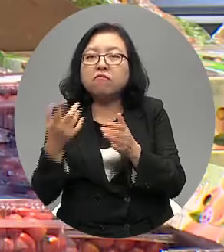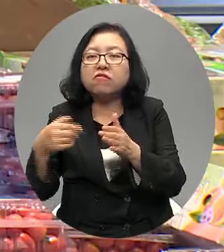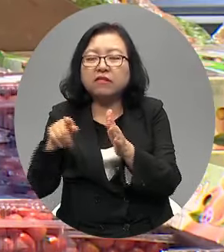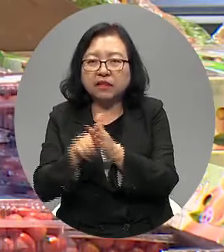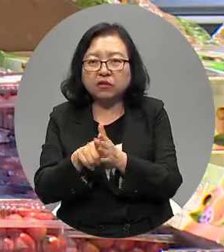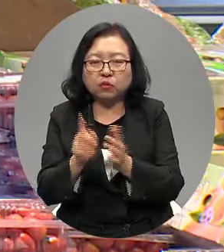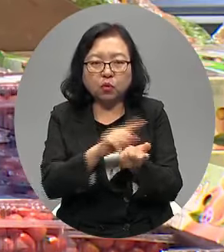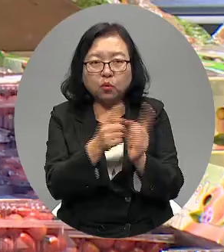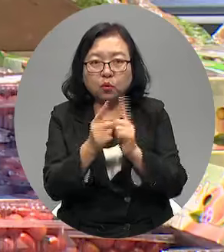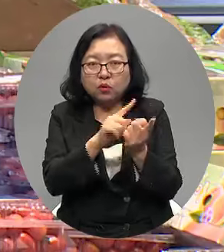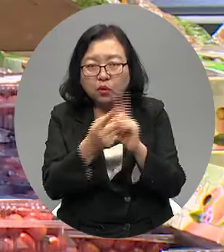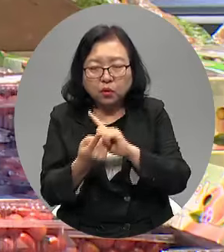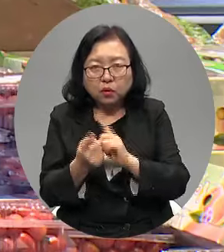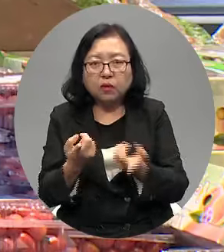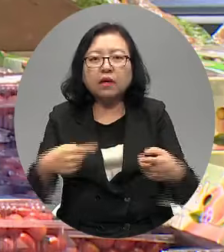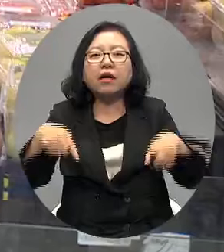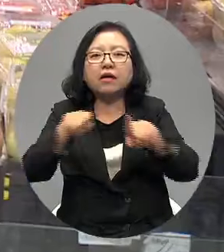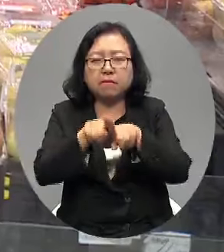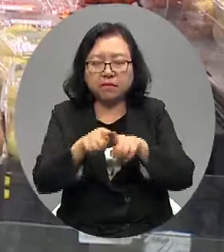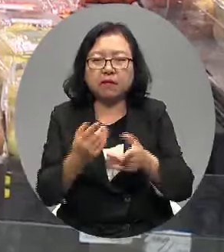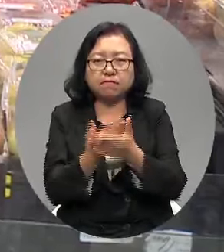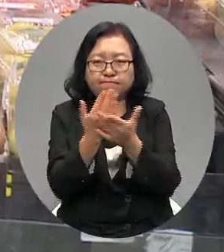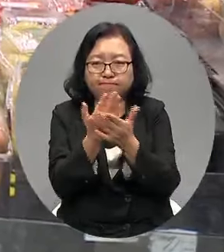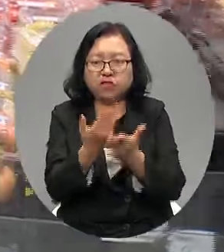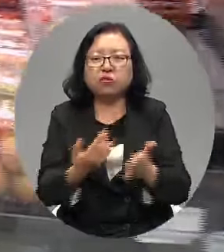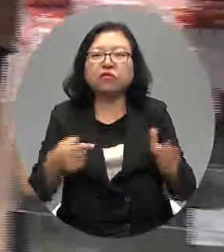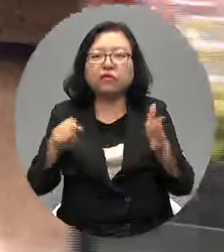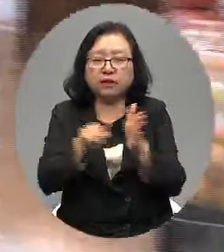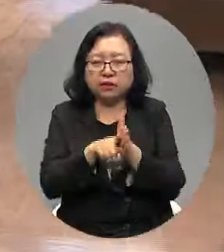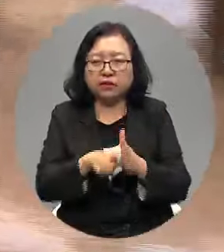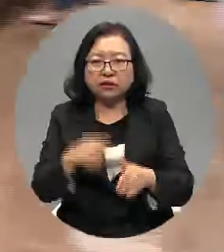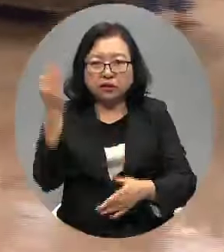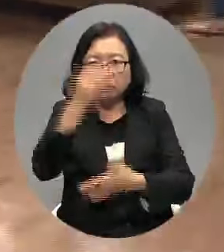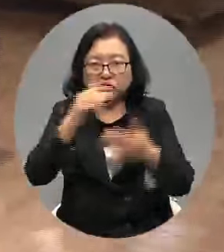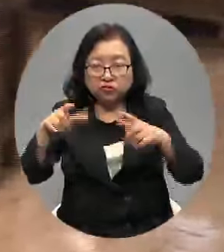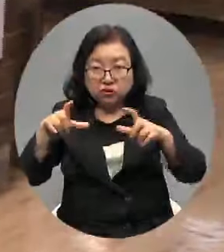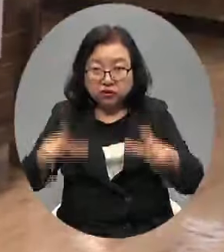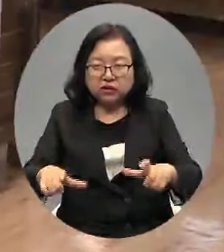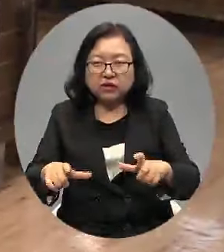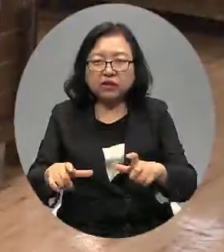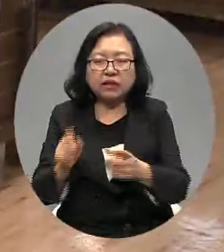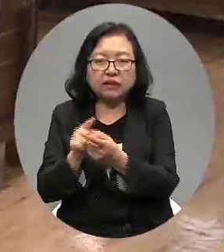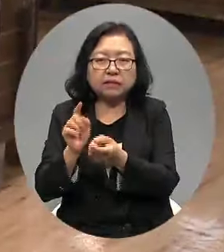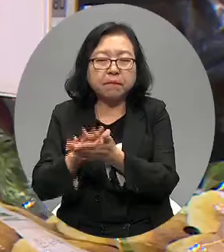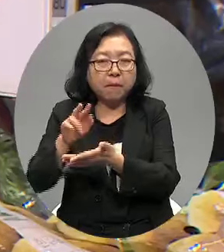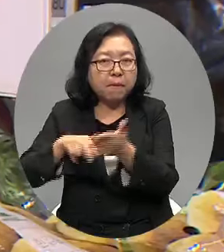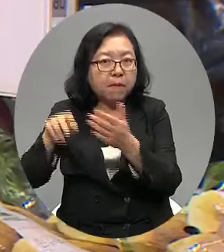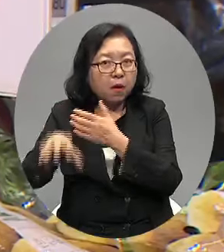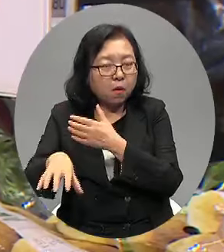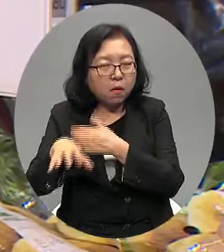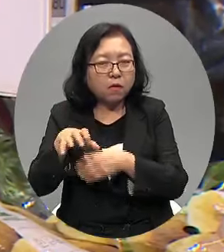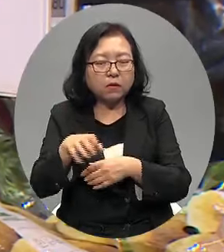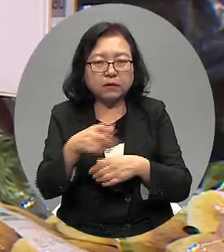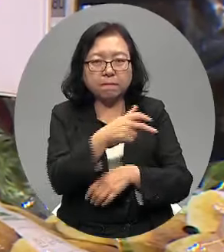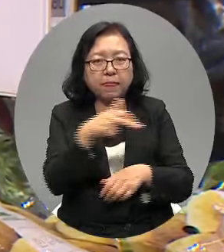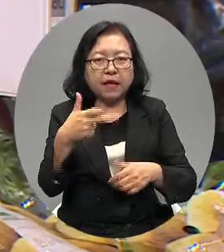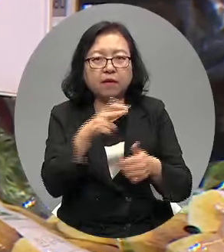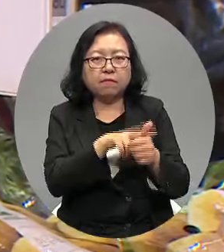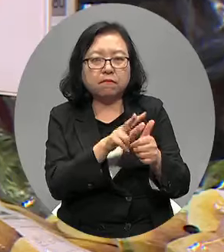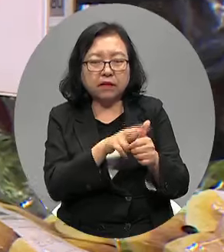차원에서 진행하게 되었습니다. 청주에서 로컬푸드 직매장이 대형마트에 입점한 건 지난해부터 두